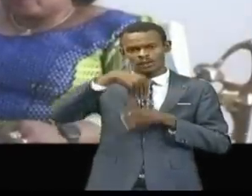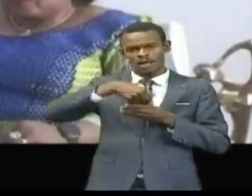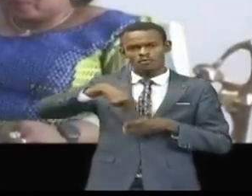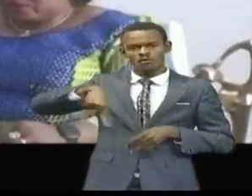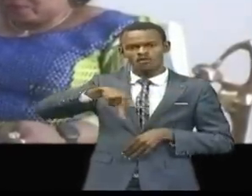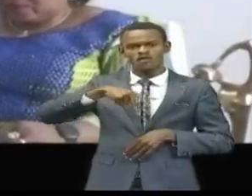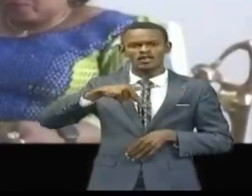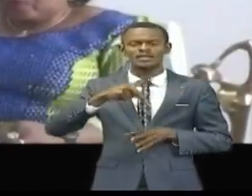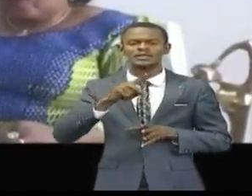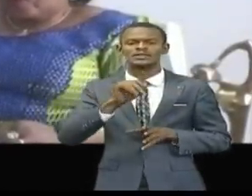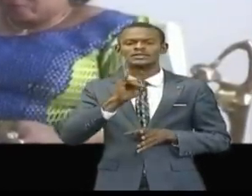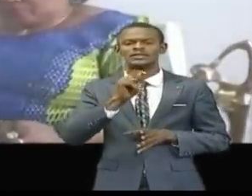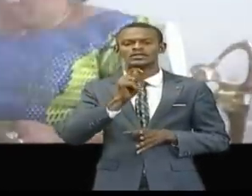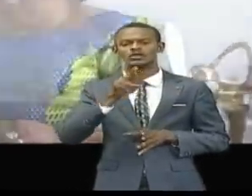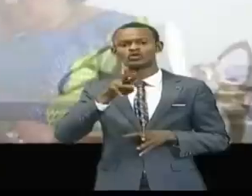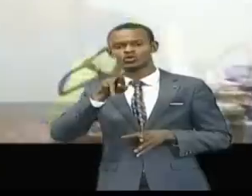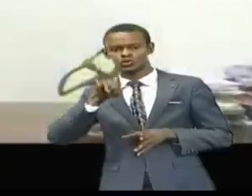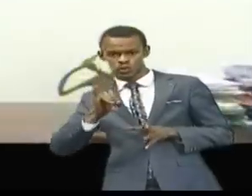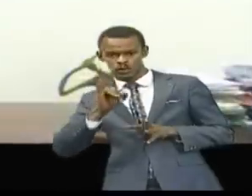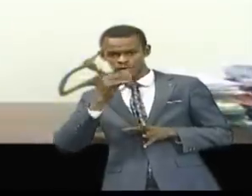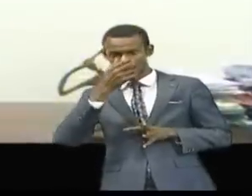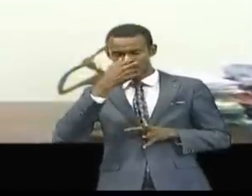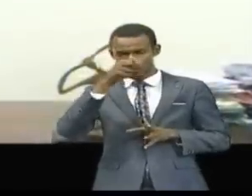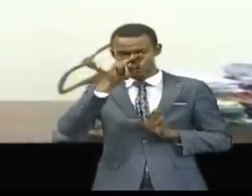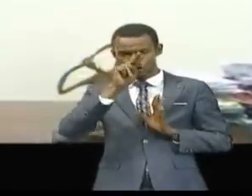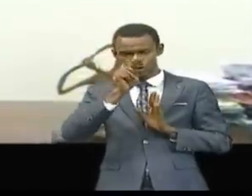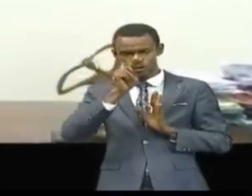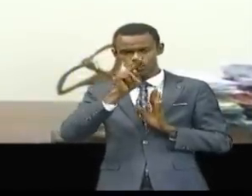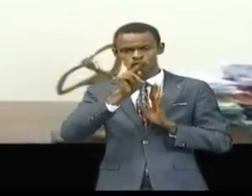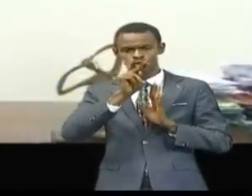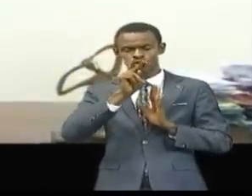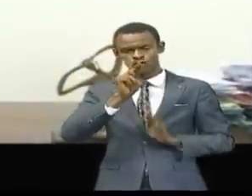jours prenant cours le 12 novembre 2022.